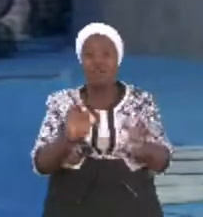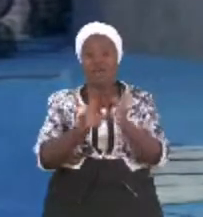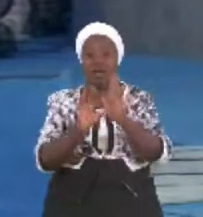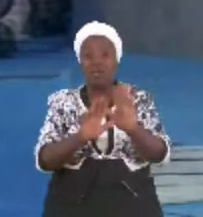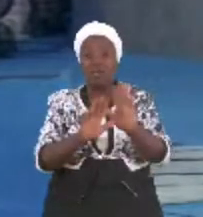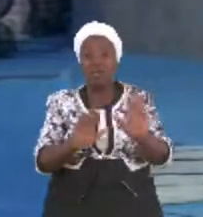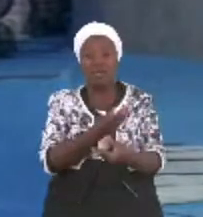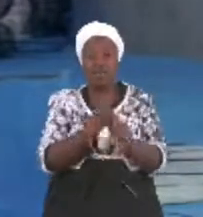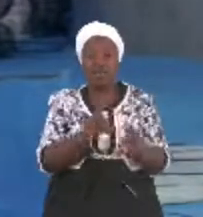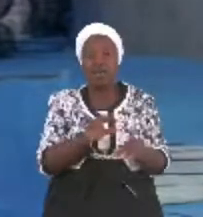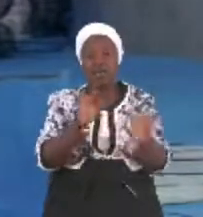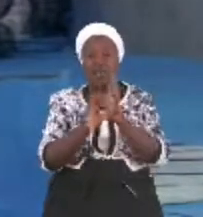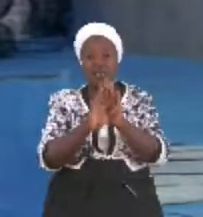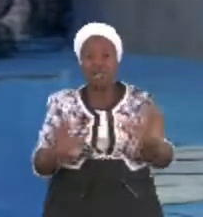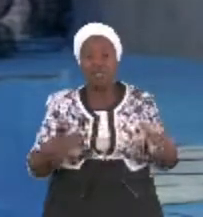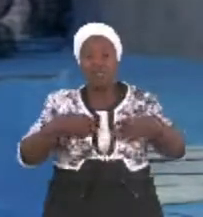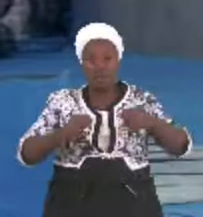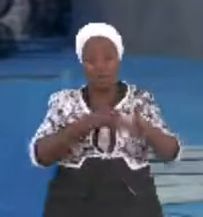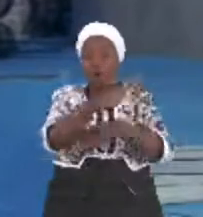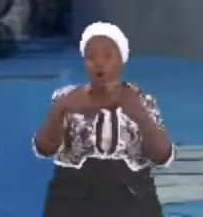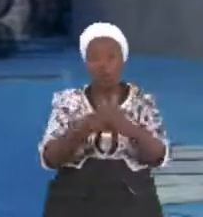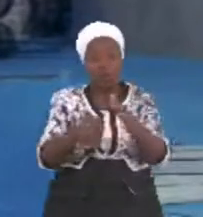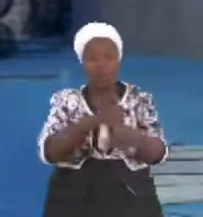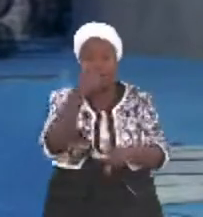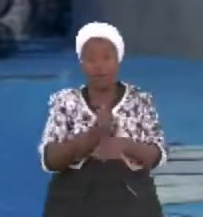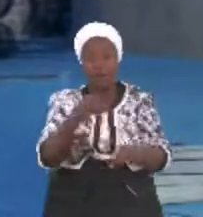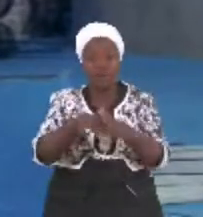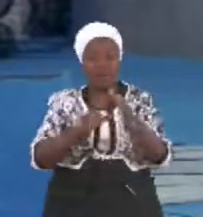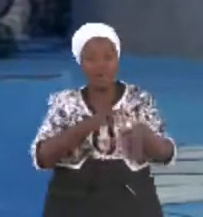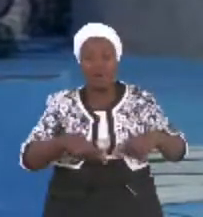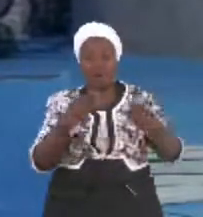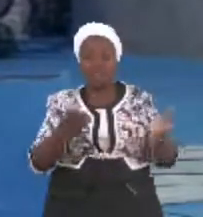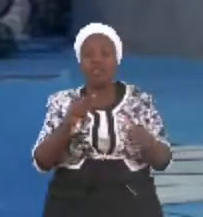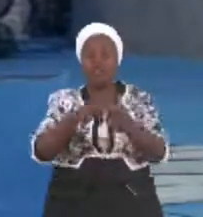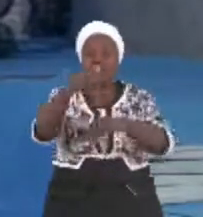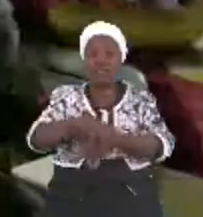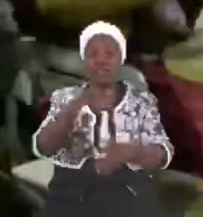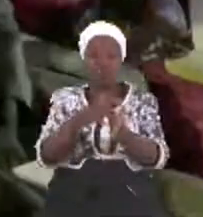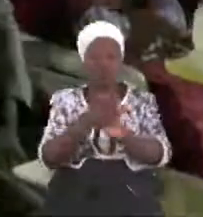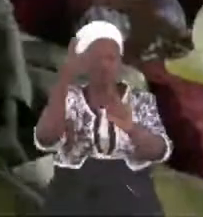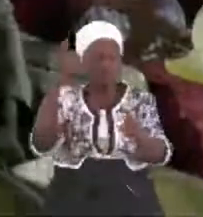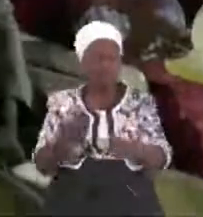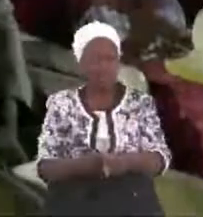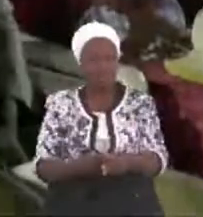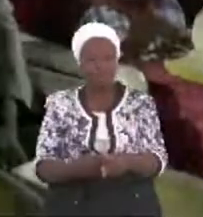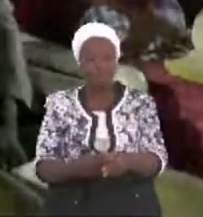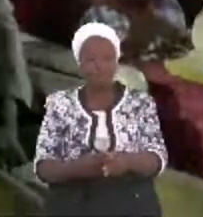les cures innombrables confirmées dans nos vies ici, au nom de Jésus.